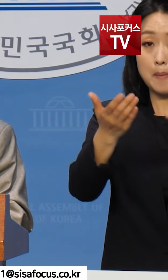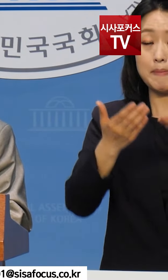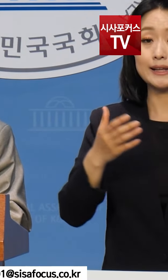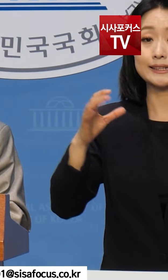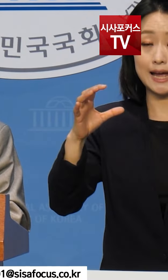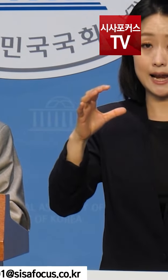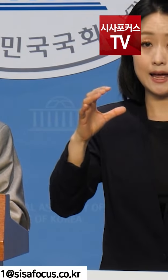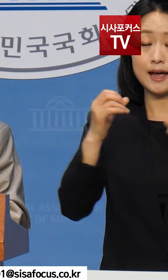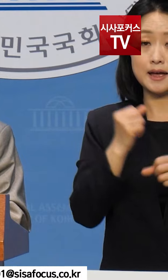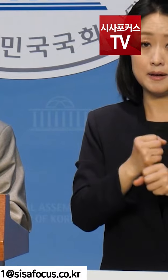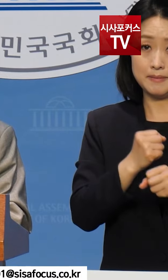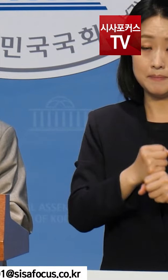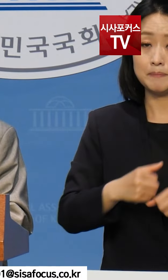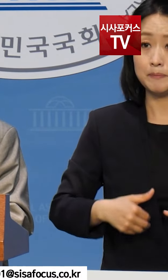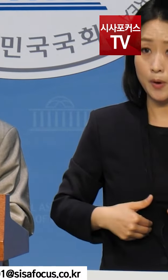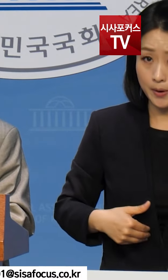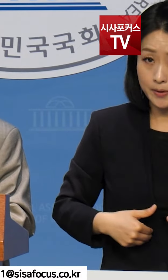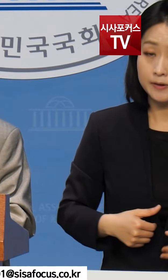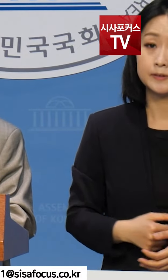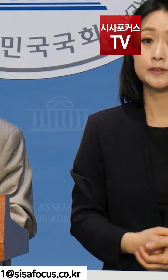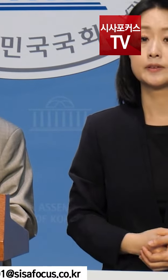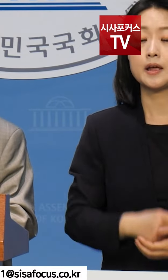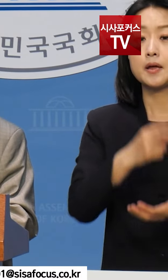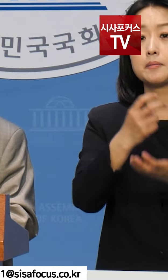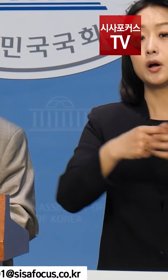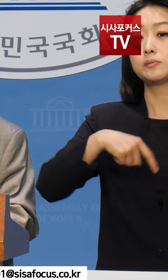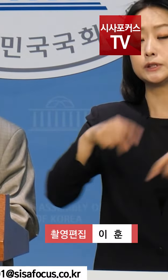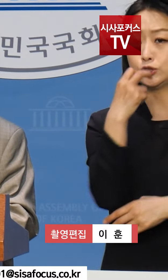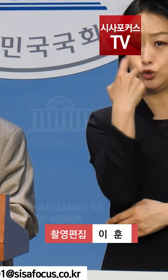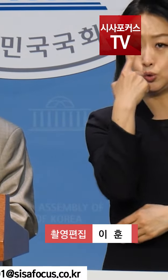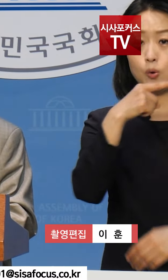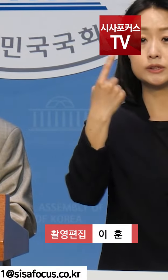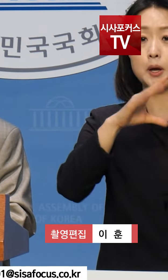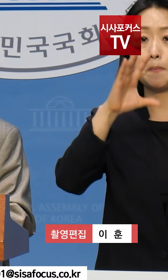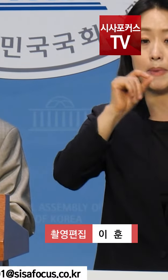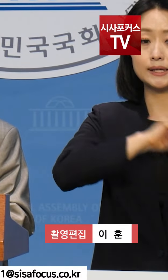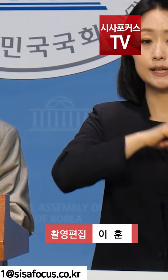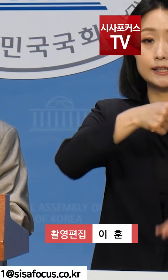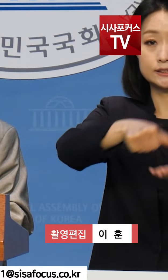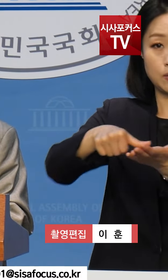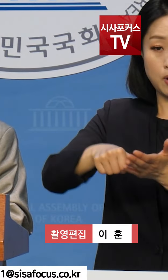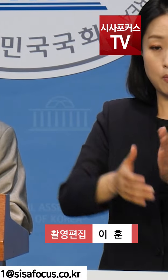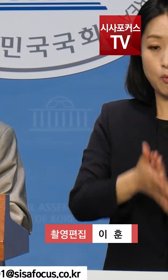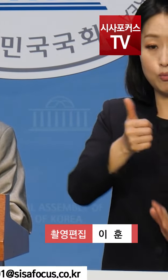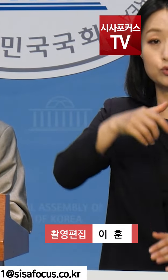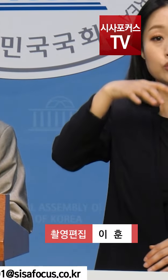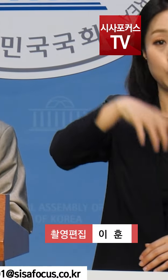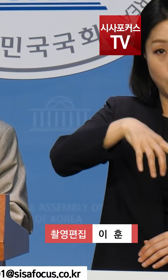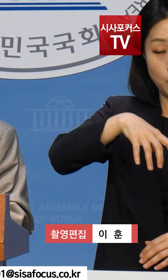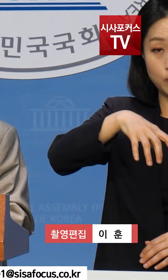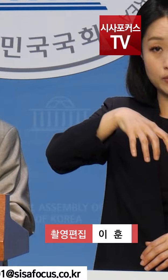존경받는 나라가 될 수 없습니다. 법치 수호 천만인 서명운동 본부에